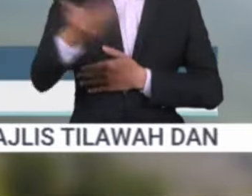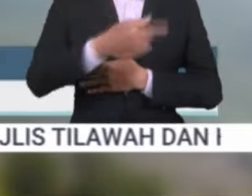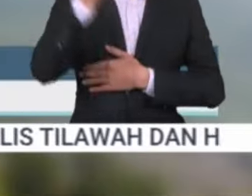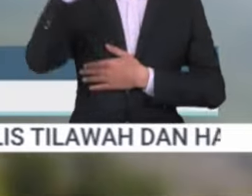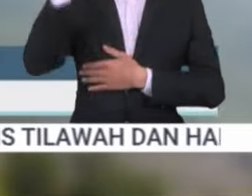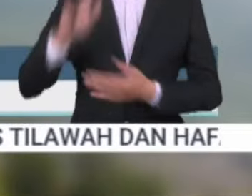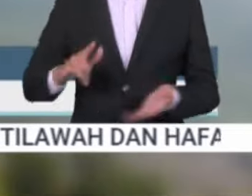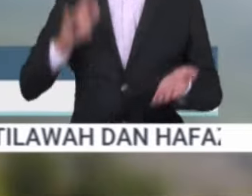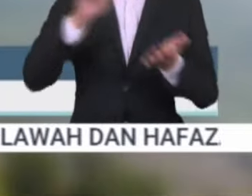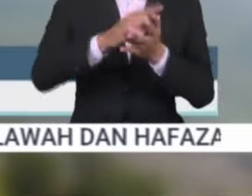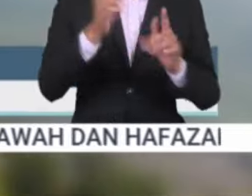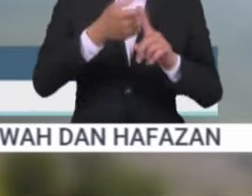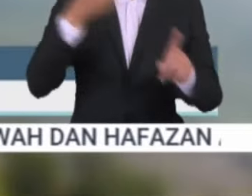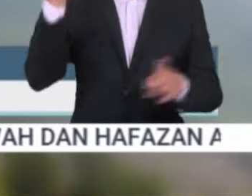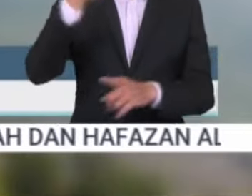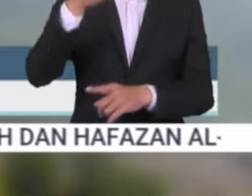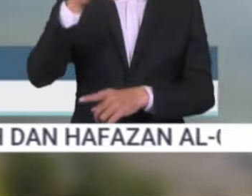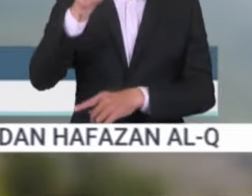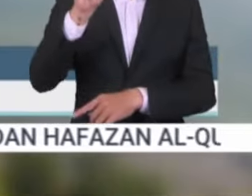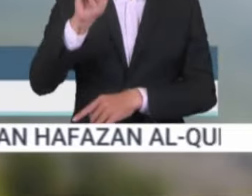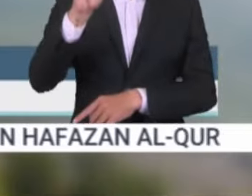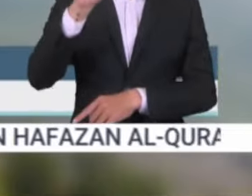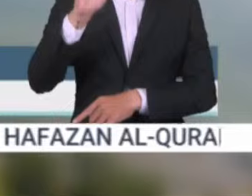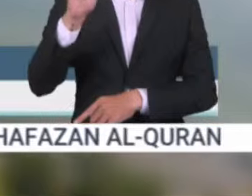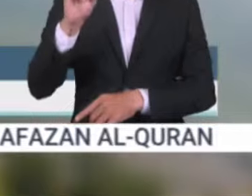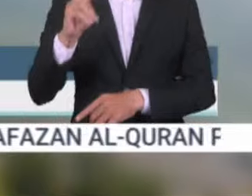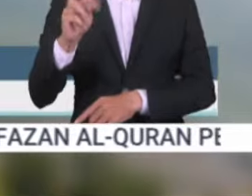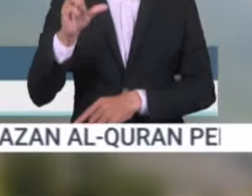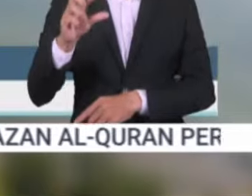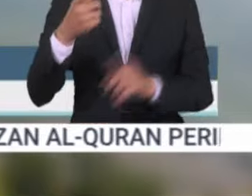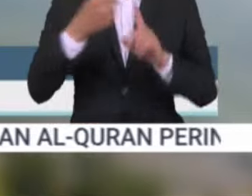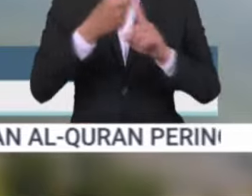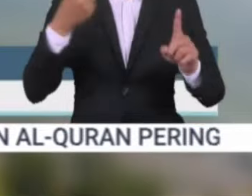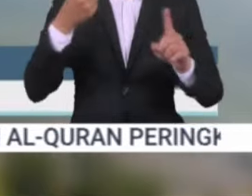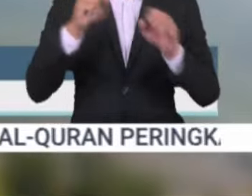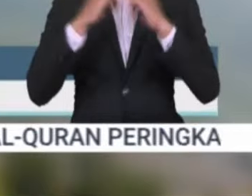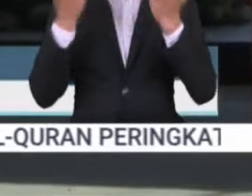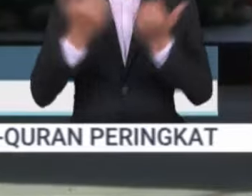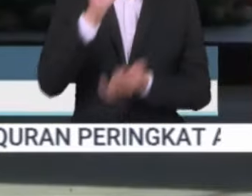penerbangan sulung Kunming yang dikendalikan syarikat penerbangan AirAsia.